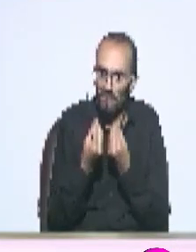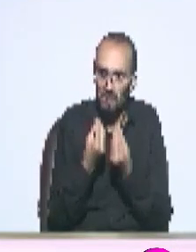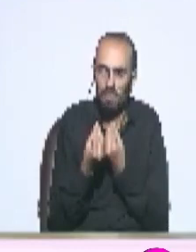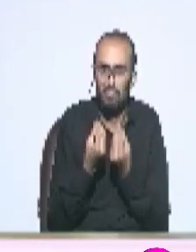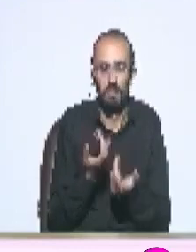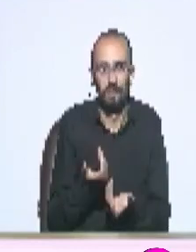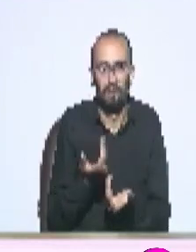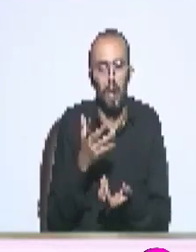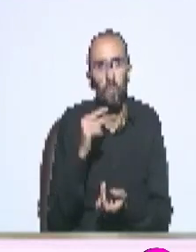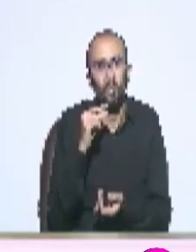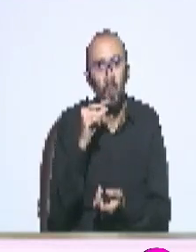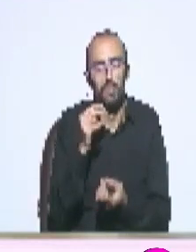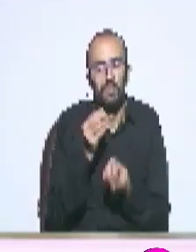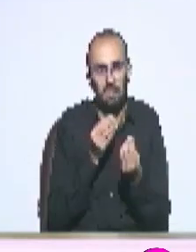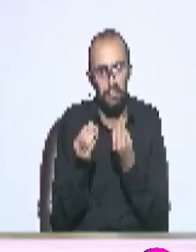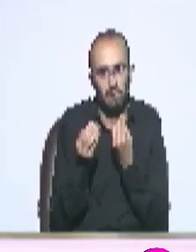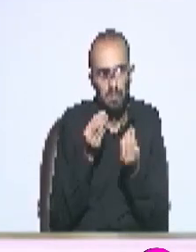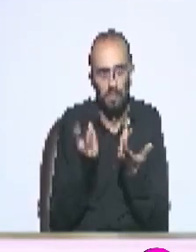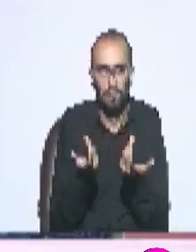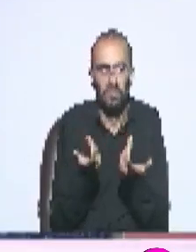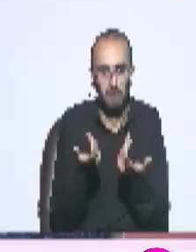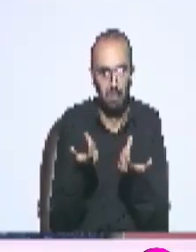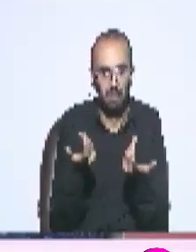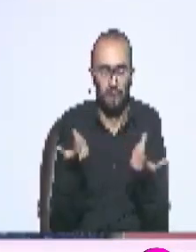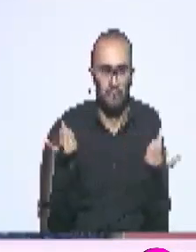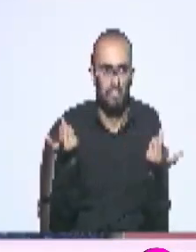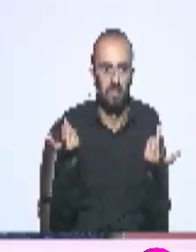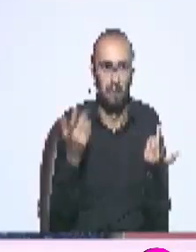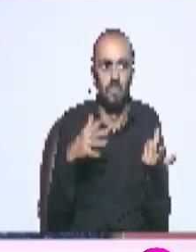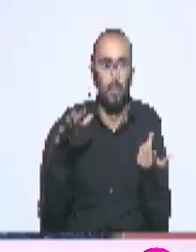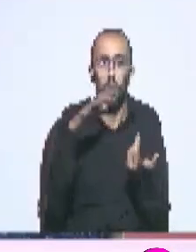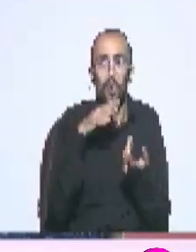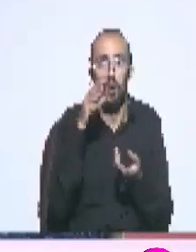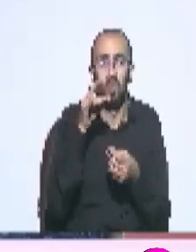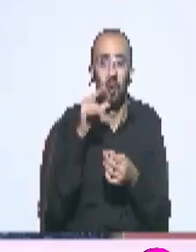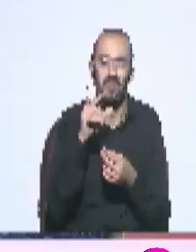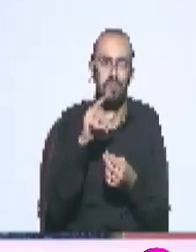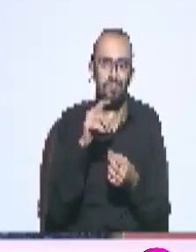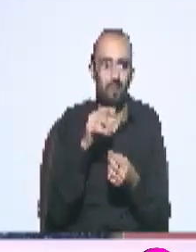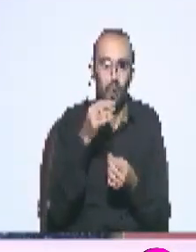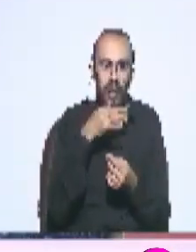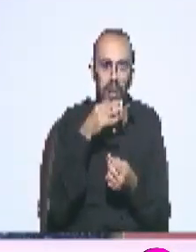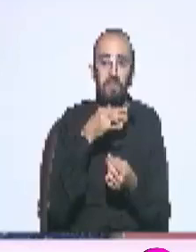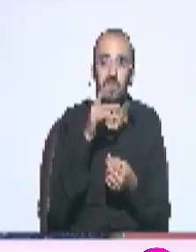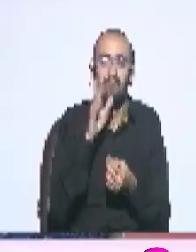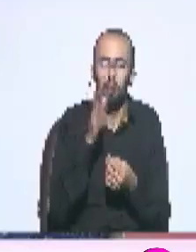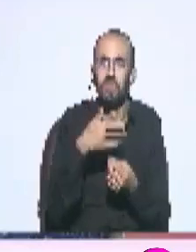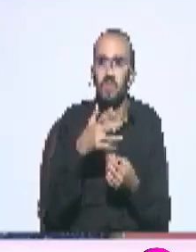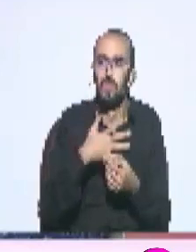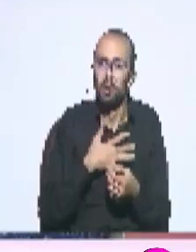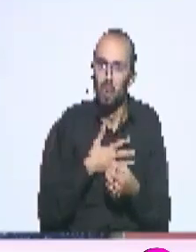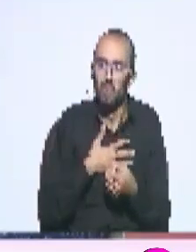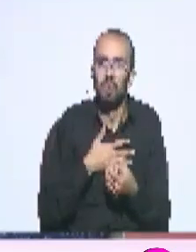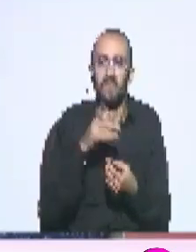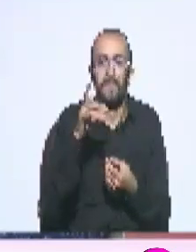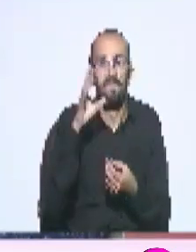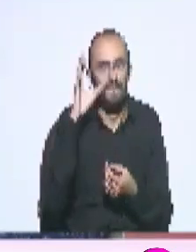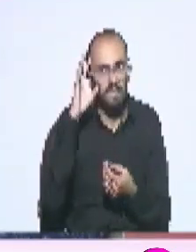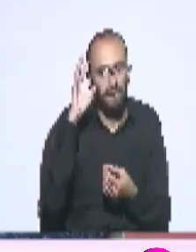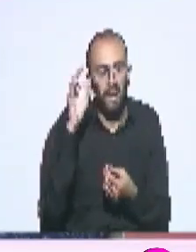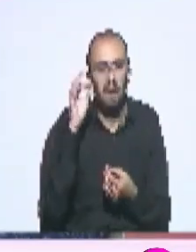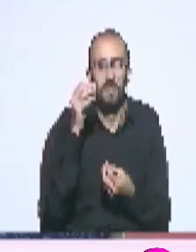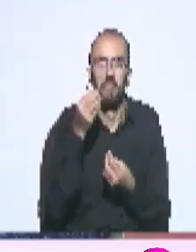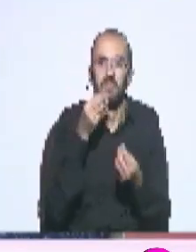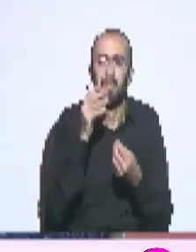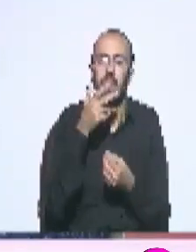متخصص مش كل الناس بتروح تجري لحد متخصص لكن اقدر اقعد مع حد قريب عنده نوع من انواع الحكمه مر